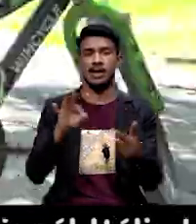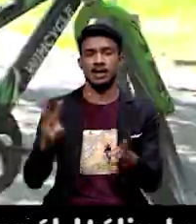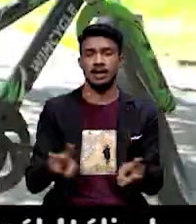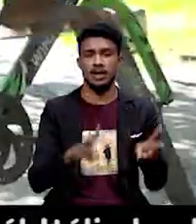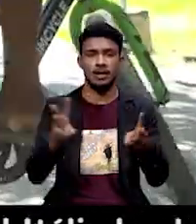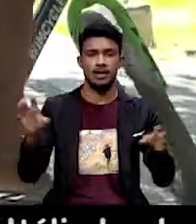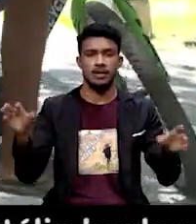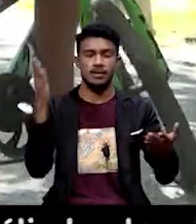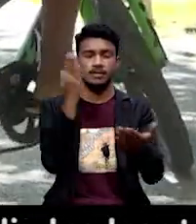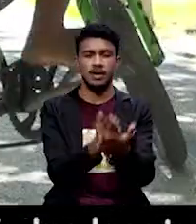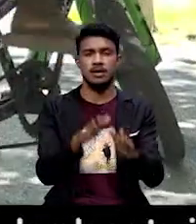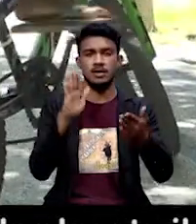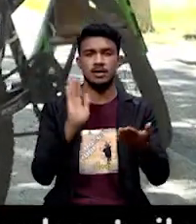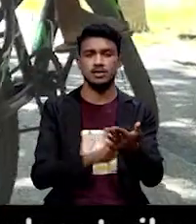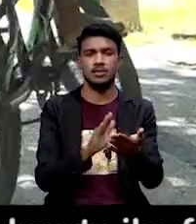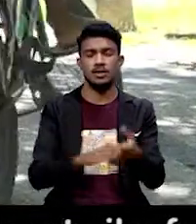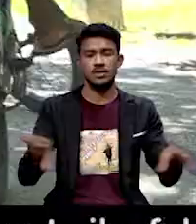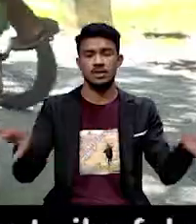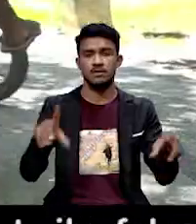no servisu los deit.